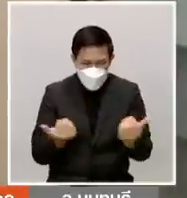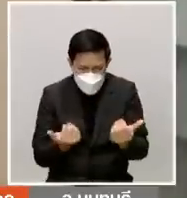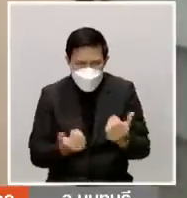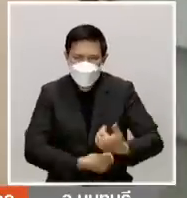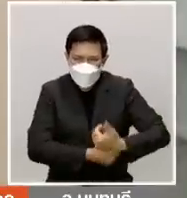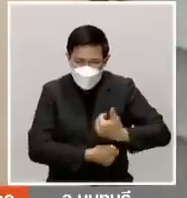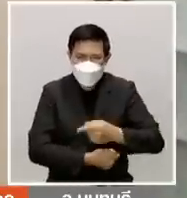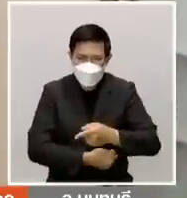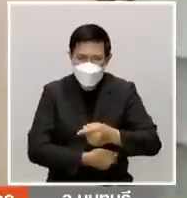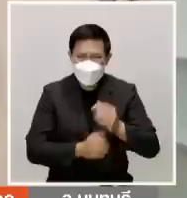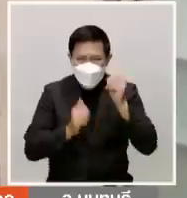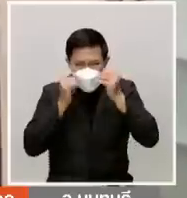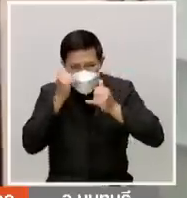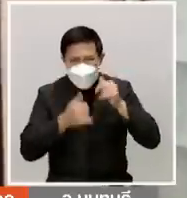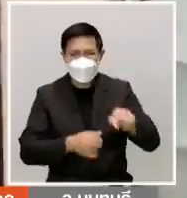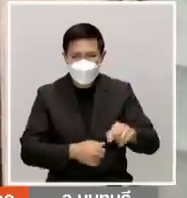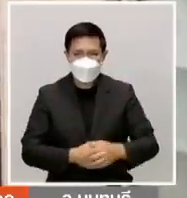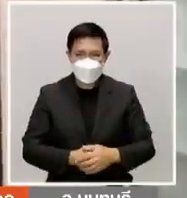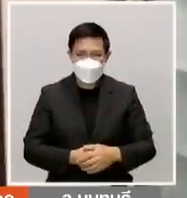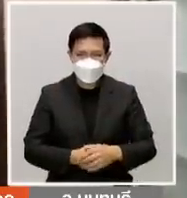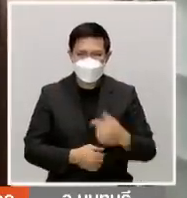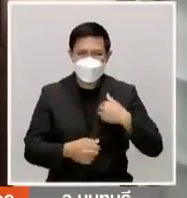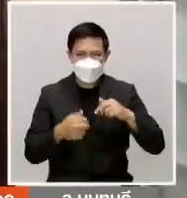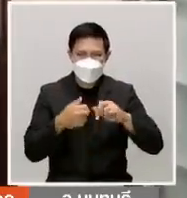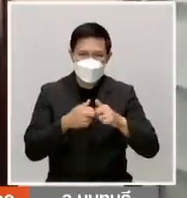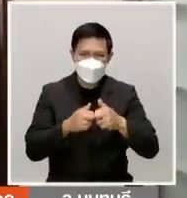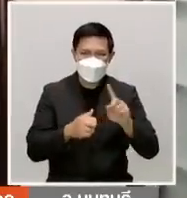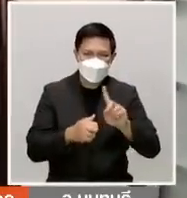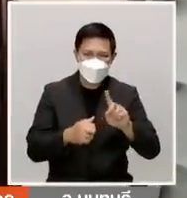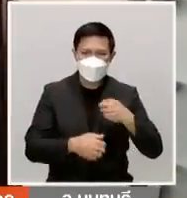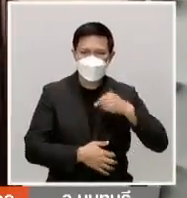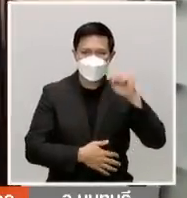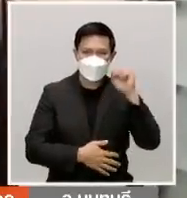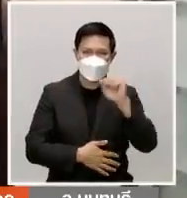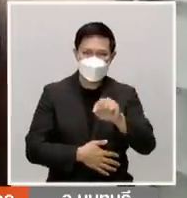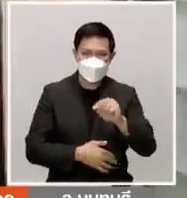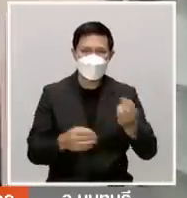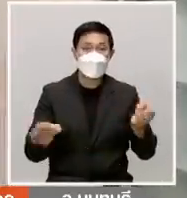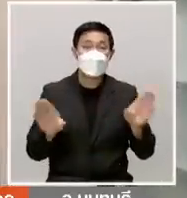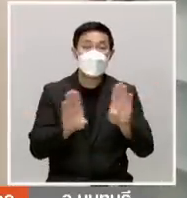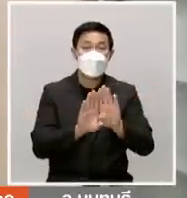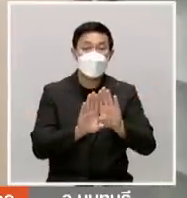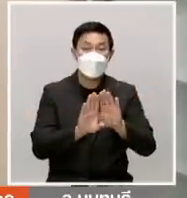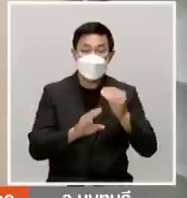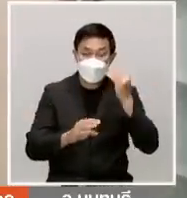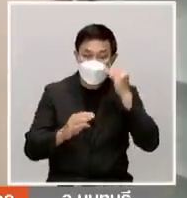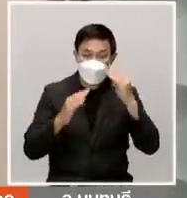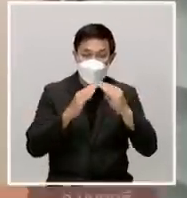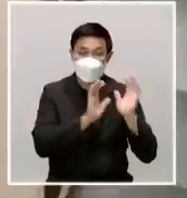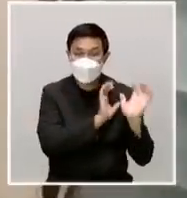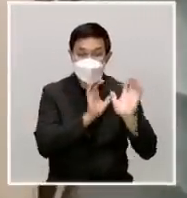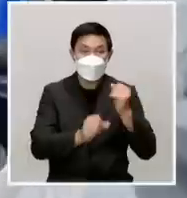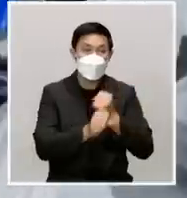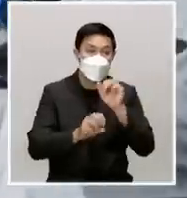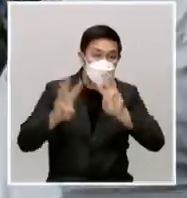เล็กด้วยนะคะยังเป็นทารกอยู่เลยอะค่ะได้รับผลกระทบมานับตั้งแต่มีคำสั่งประกาศปิดที่พักคนงานก่อสร้างตกงาน